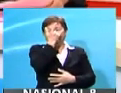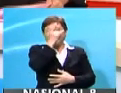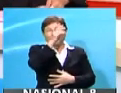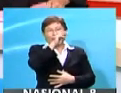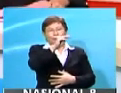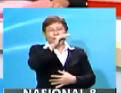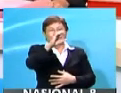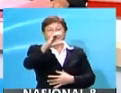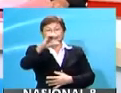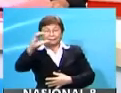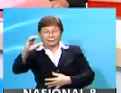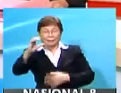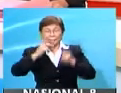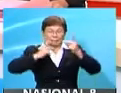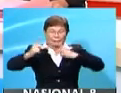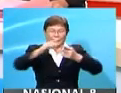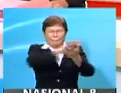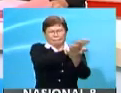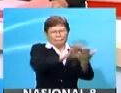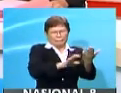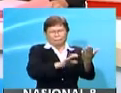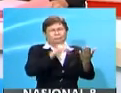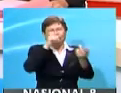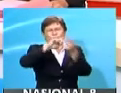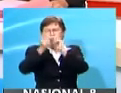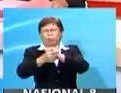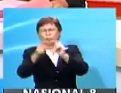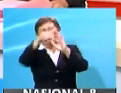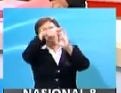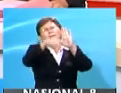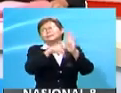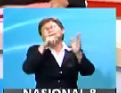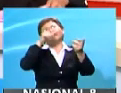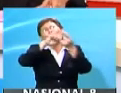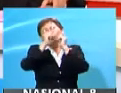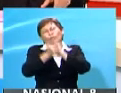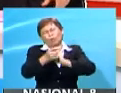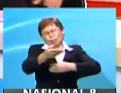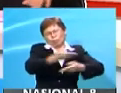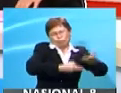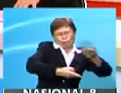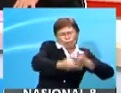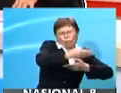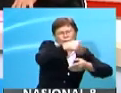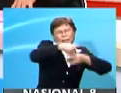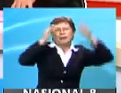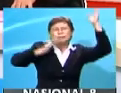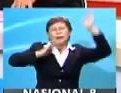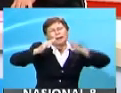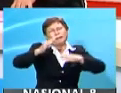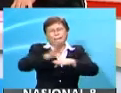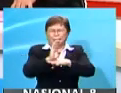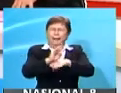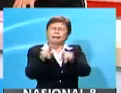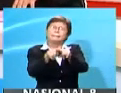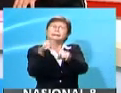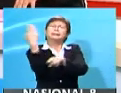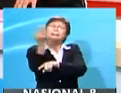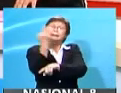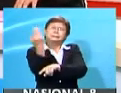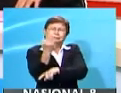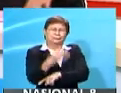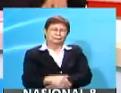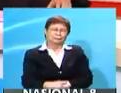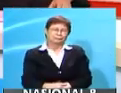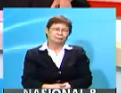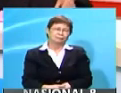mgccexander selagi tidak ada perubahan terhadap polisi dan prosedur urus Niaga di negara ini perniagaan akan berjalan seperti